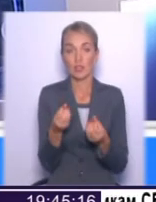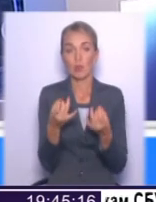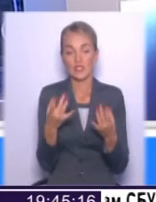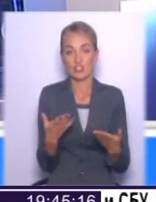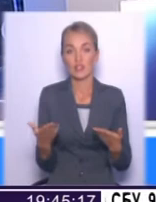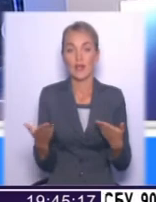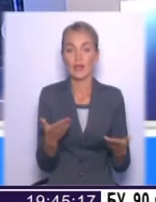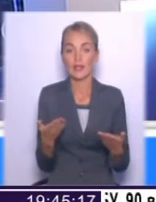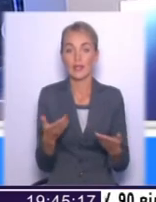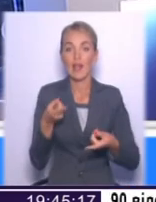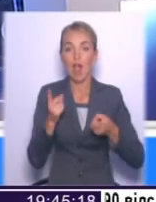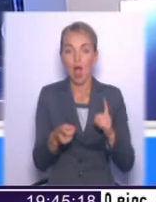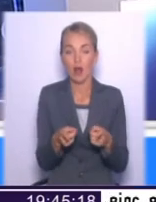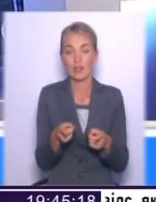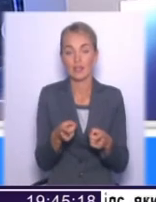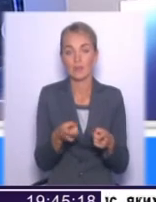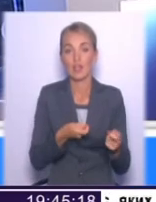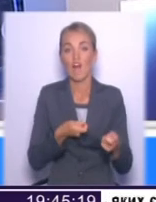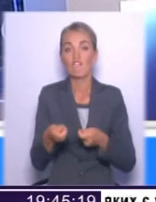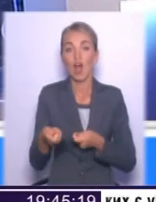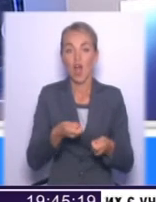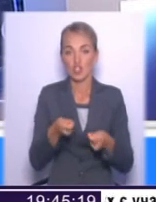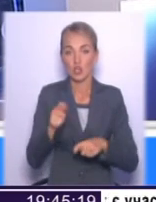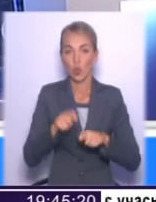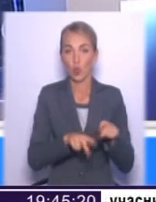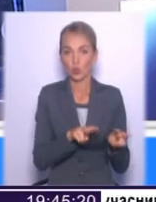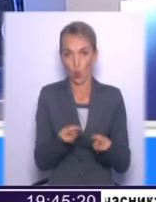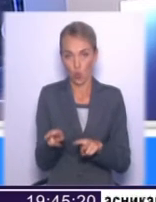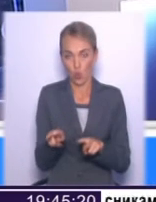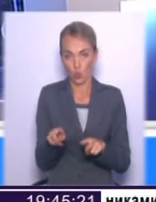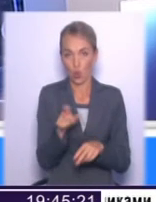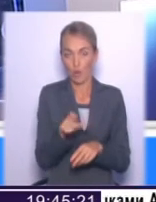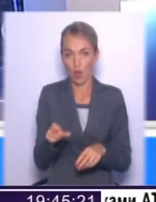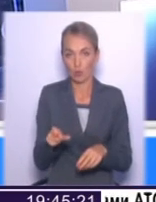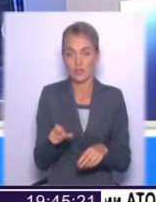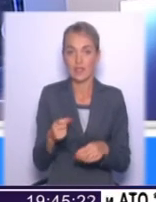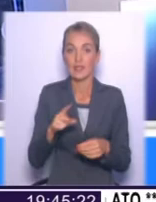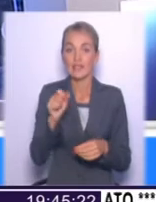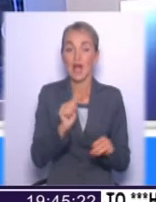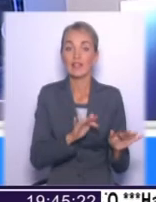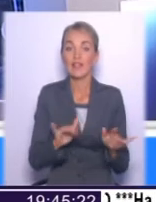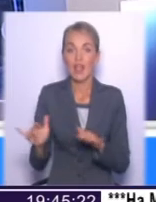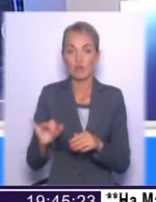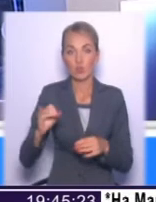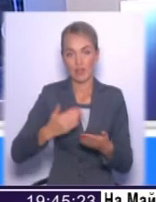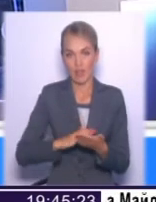реальні важелі контролю громадськості за дієвістю і якістю даної реформи в